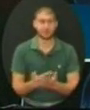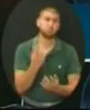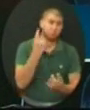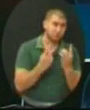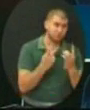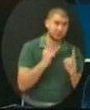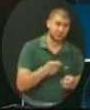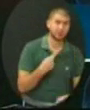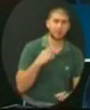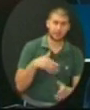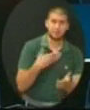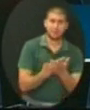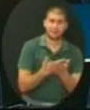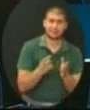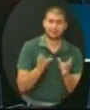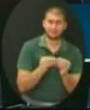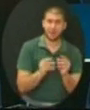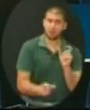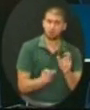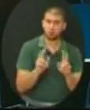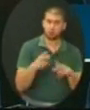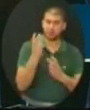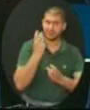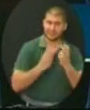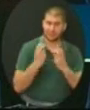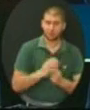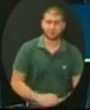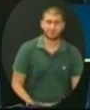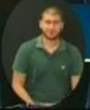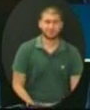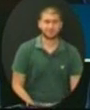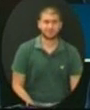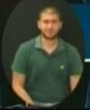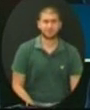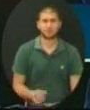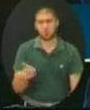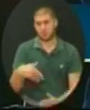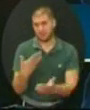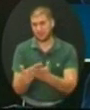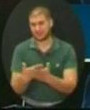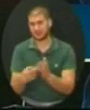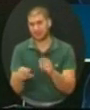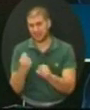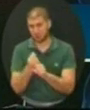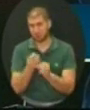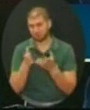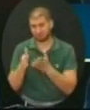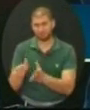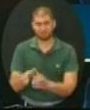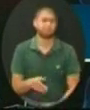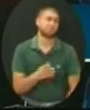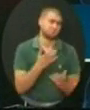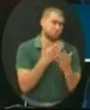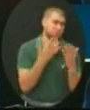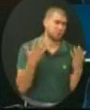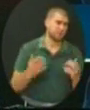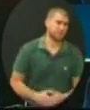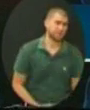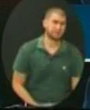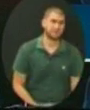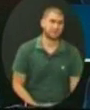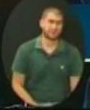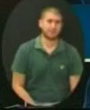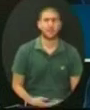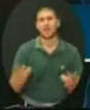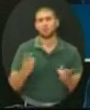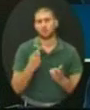פעם כשצריך, אני גם מתייעצת כן, עם הוא... אנשים שיש להם ניסיון. והוא ממליץ לך ללכת על הכיוון הזה? בוודאי.